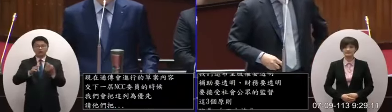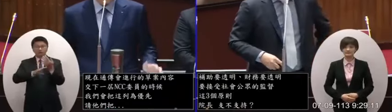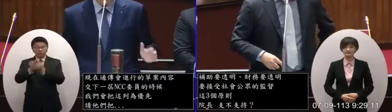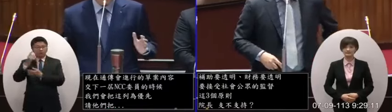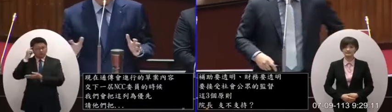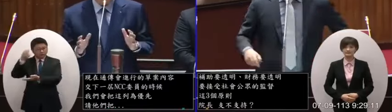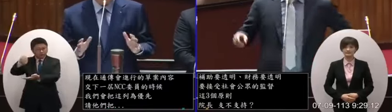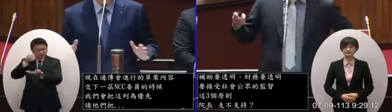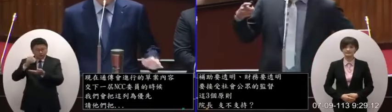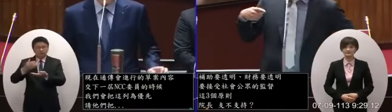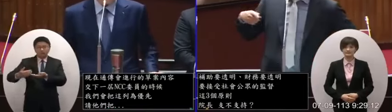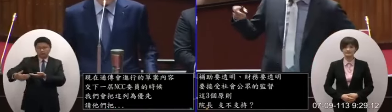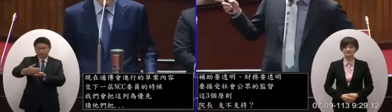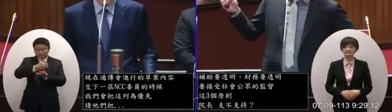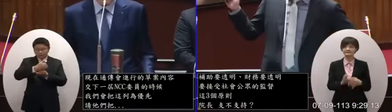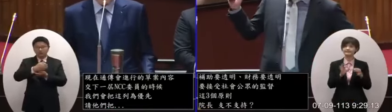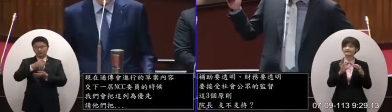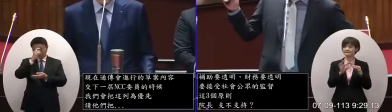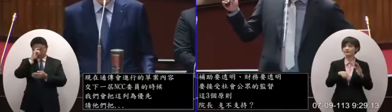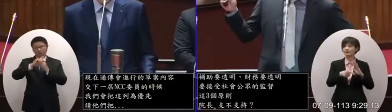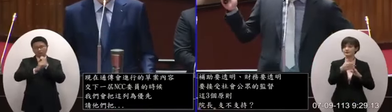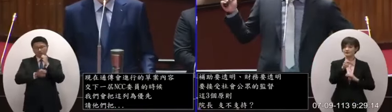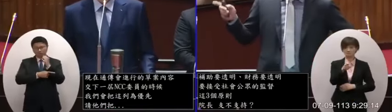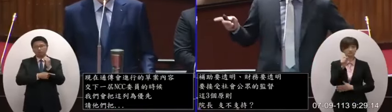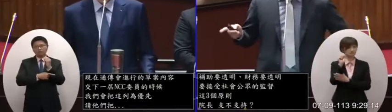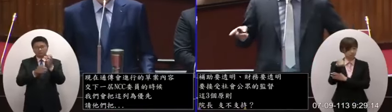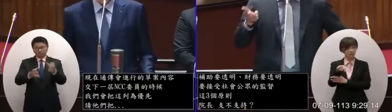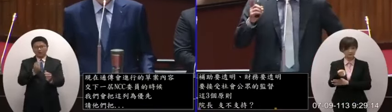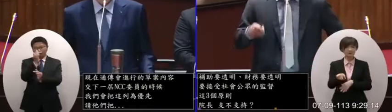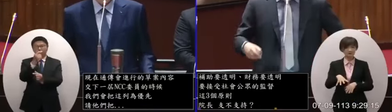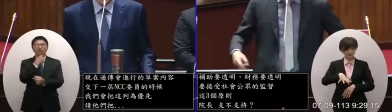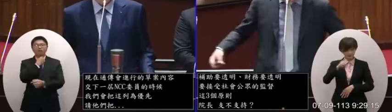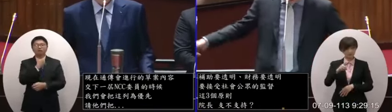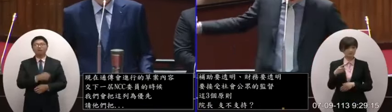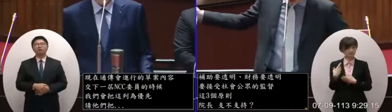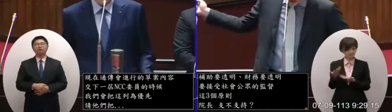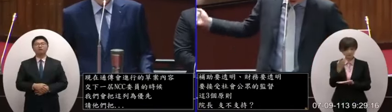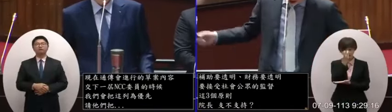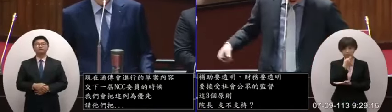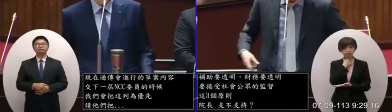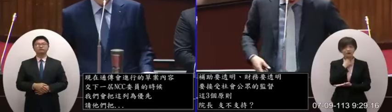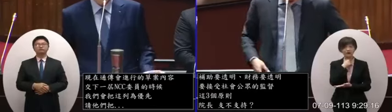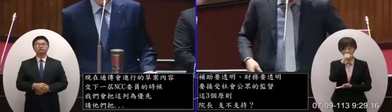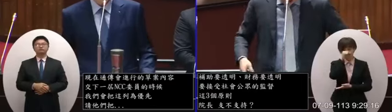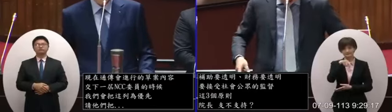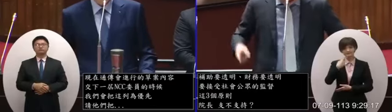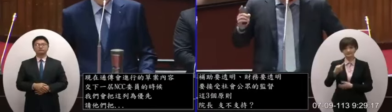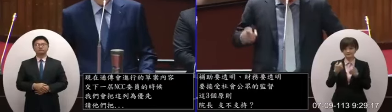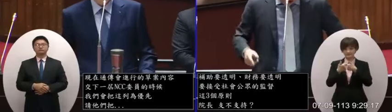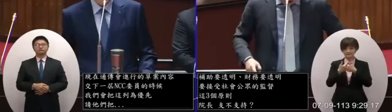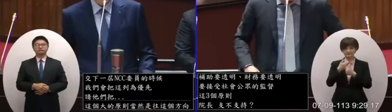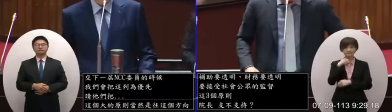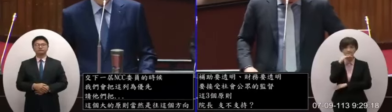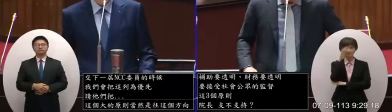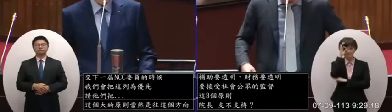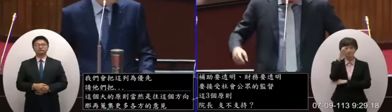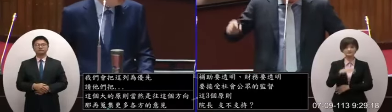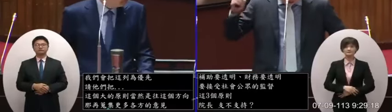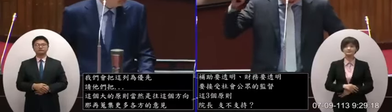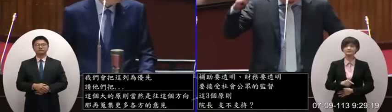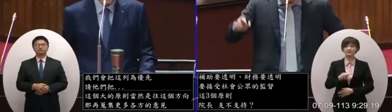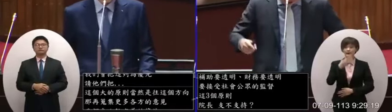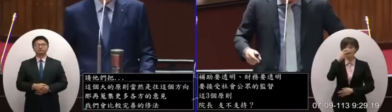的意见，我们把它认为一个比较完善的修法。 院长承诺这是优先法案，我们下个会期啊拭目以待。赖清德总统